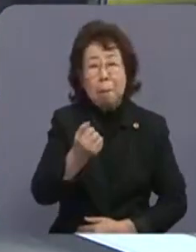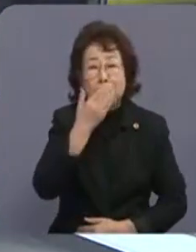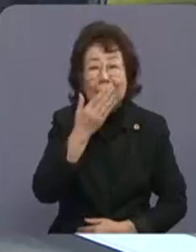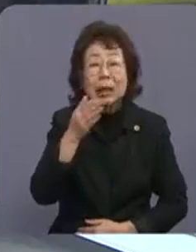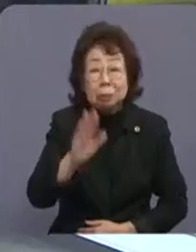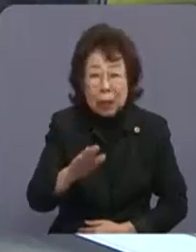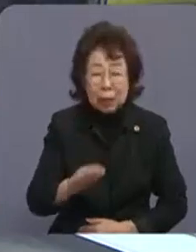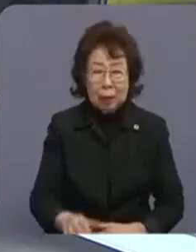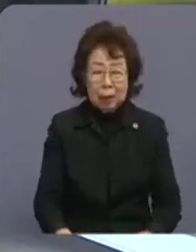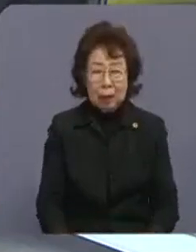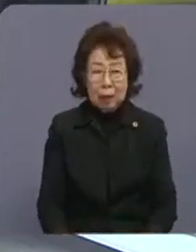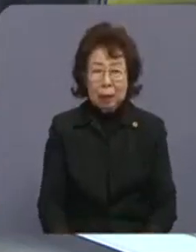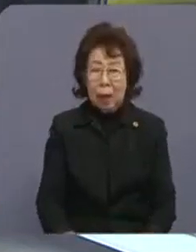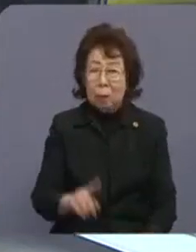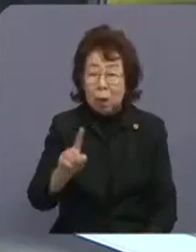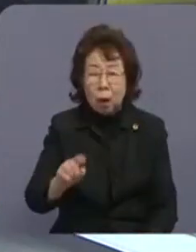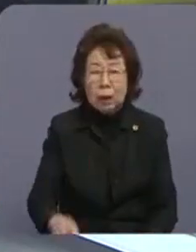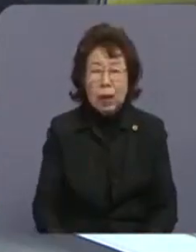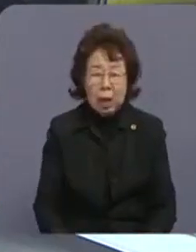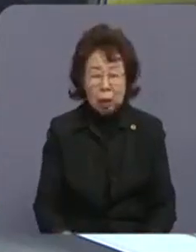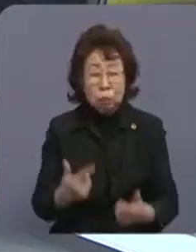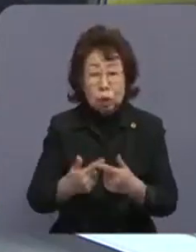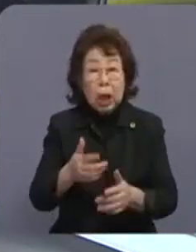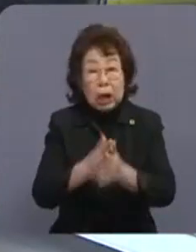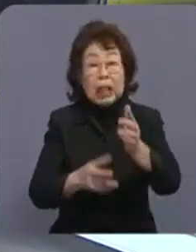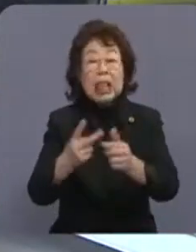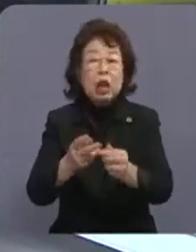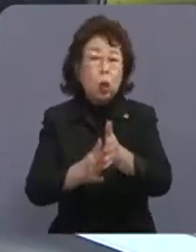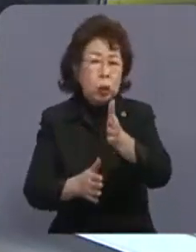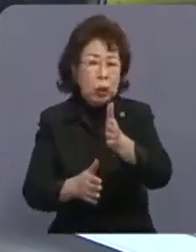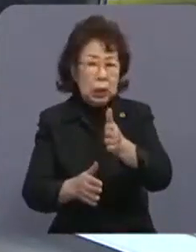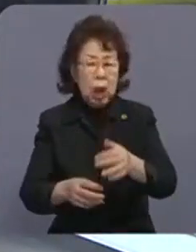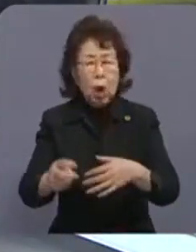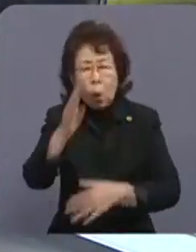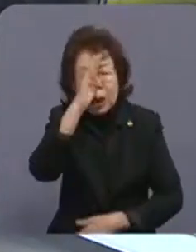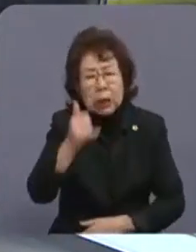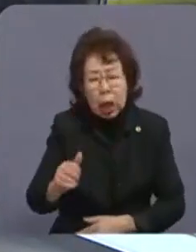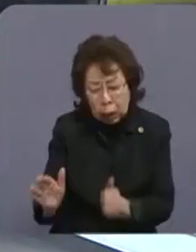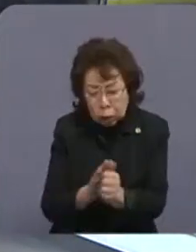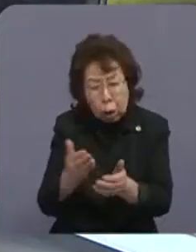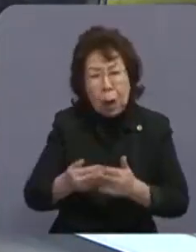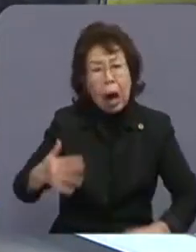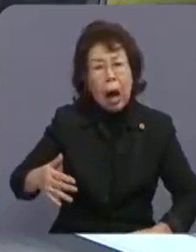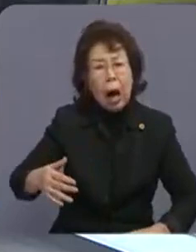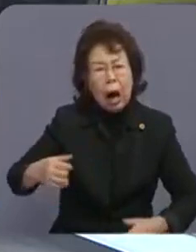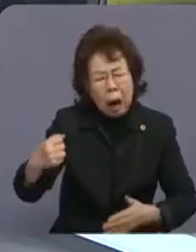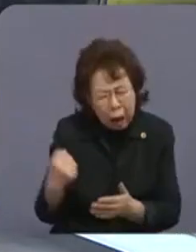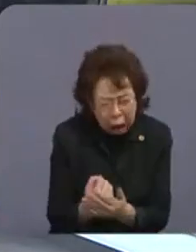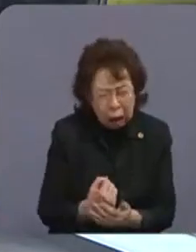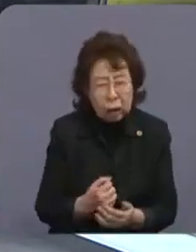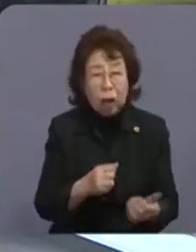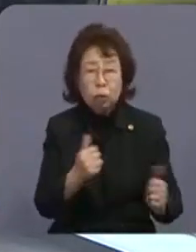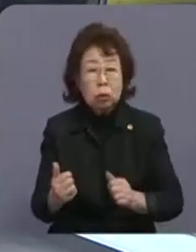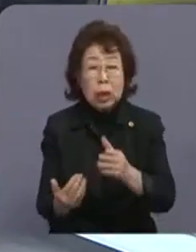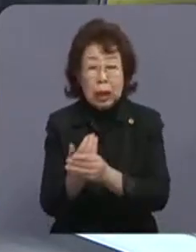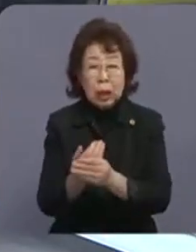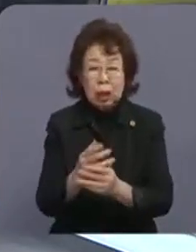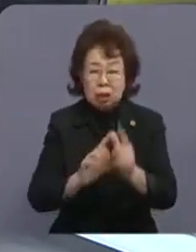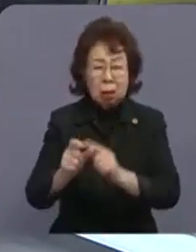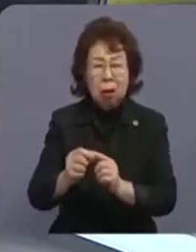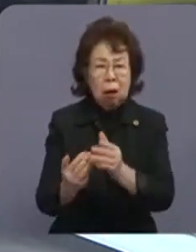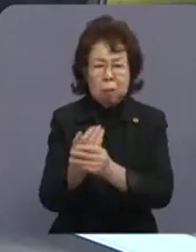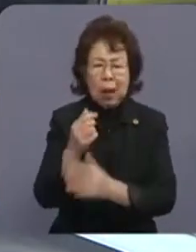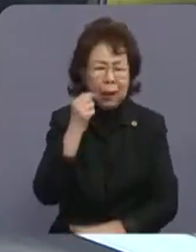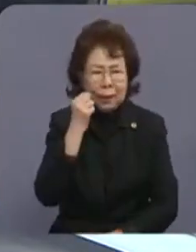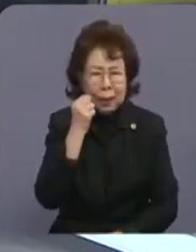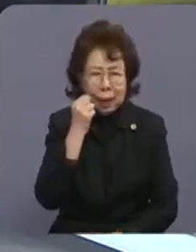좋겠고 무려 제 2에 도시지 않습니까 부산은 환자가 치료를 못 받아서 안타깝게 숨지는 사건은 더 이상은 없길